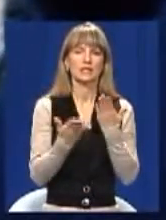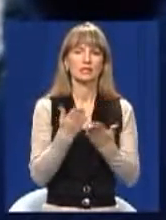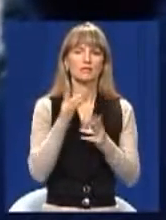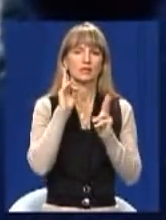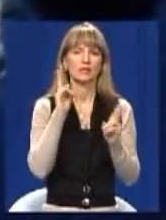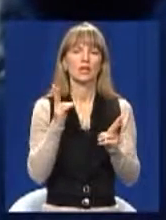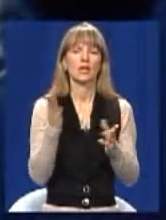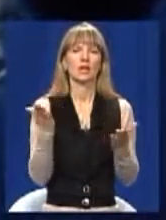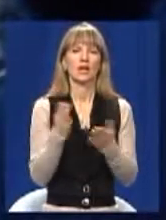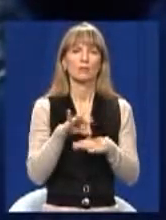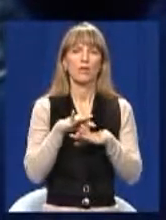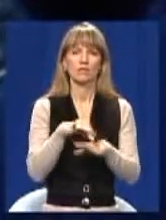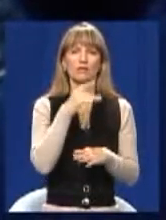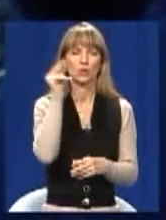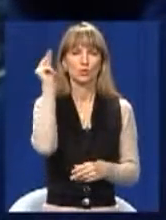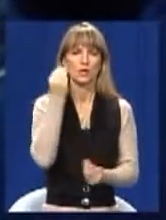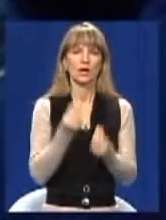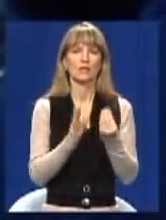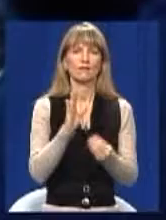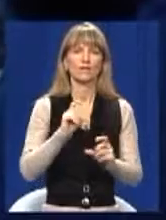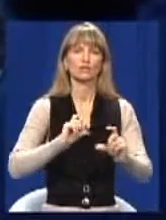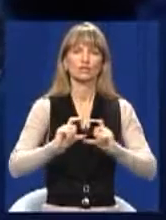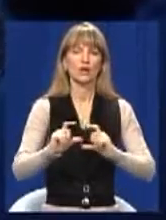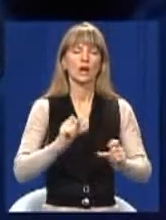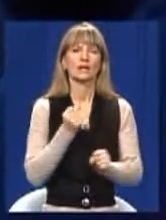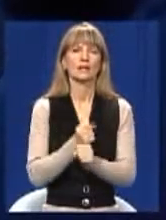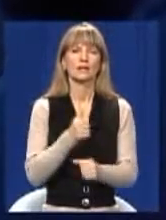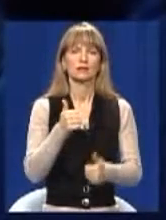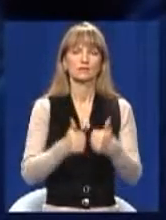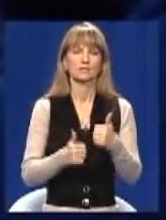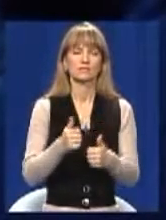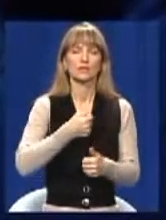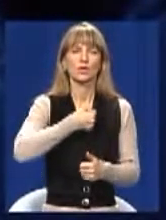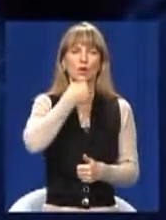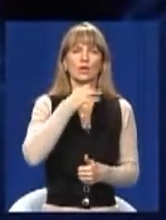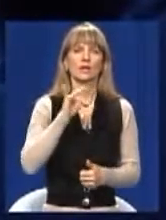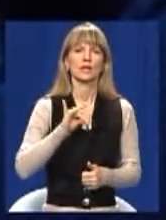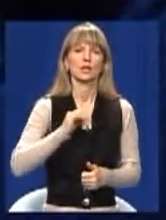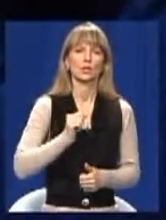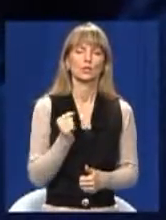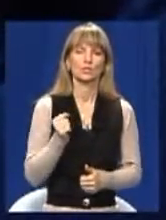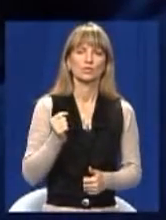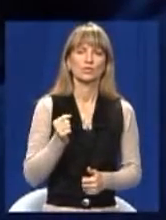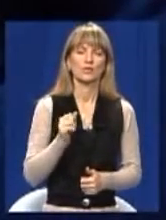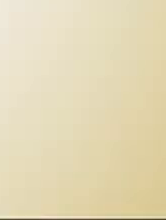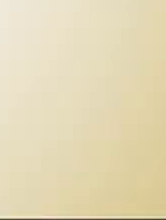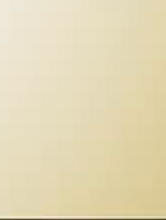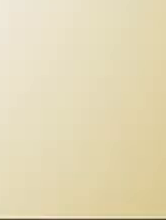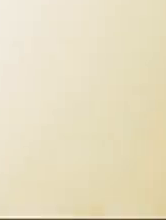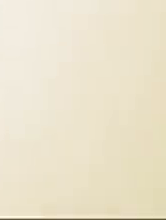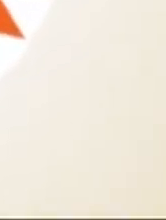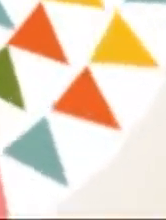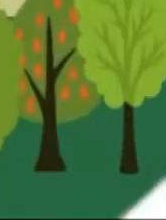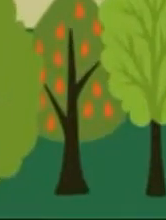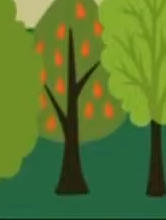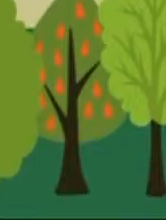користю провести час? Вчіться грати в шахи та влаштовуйте турніри з дорослими чи друзями у битві інтелектуалів.